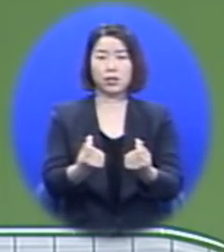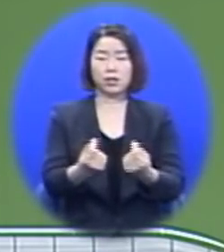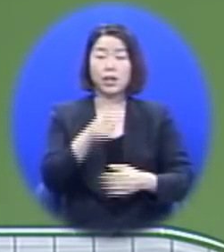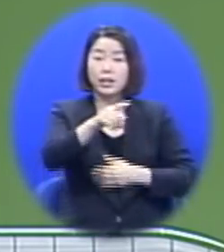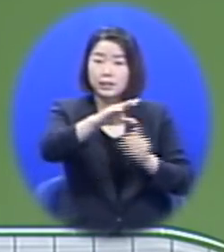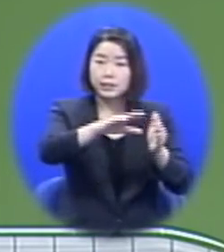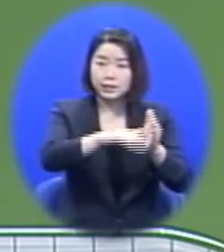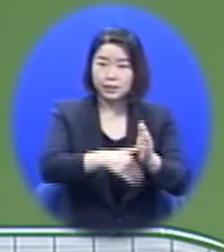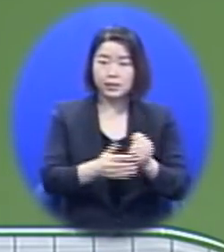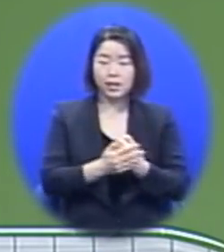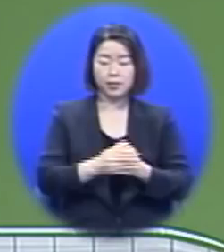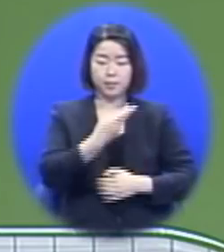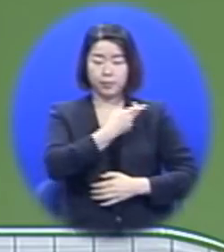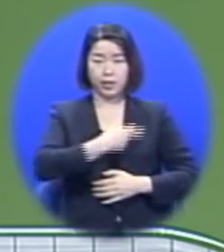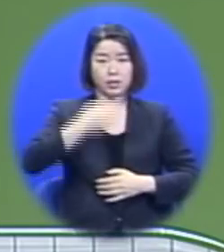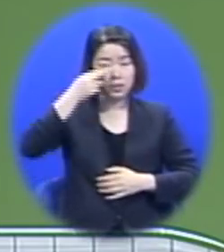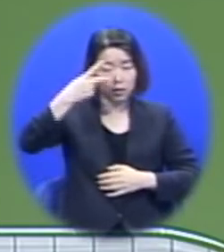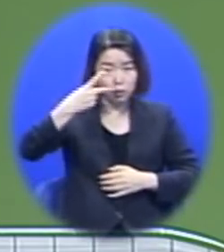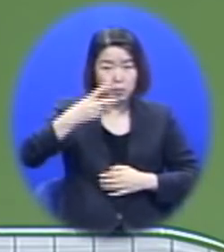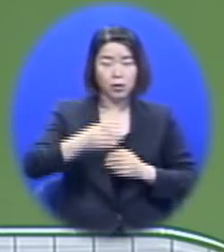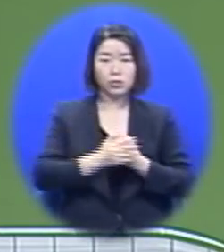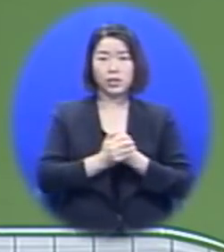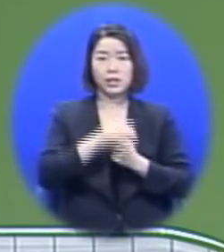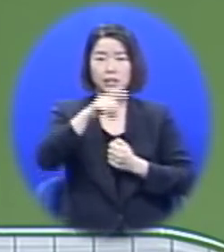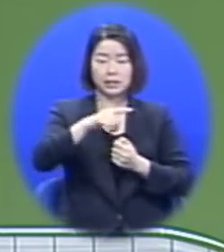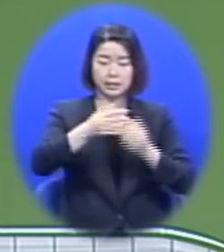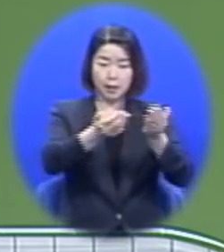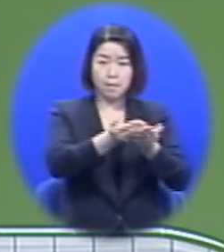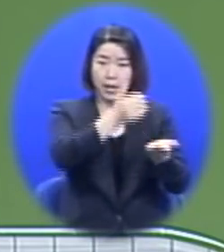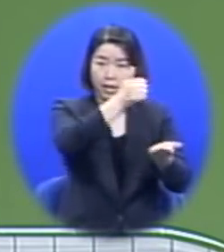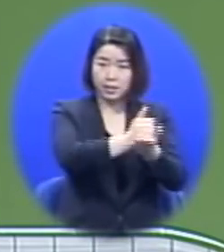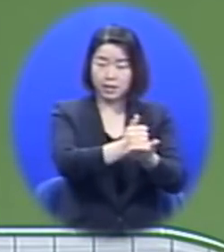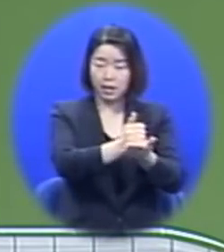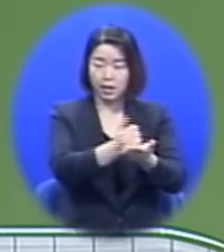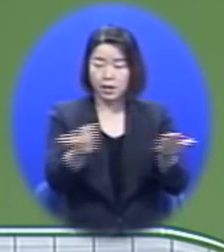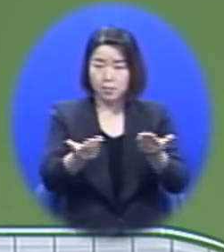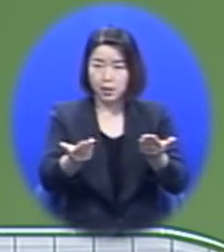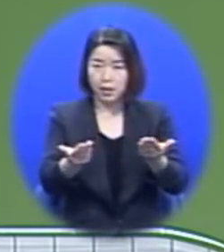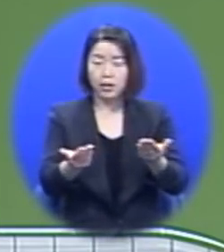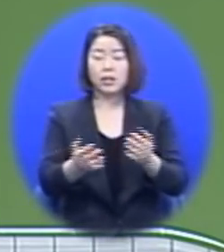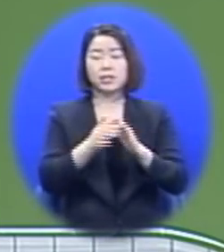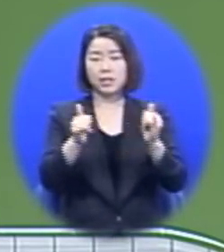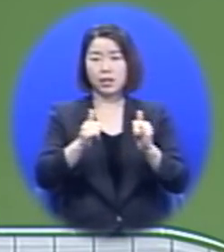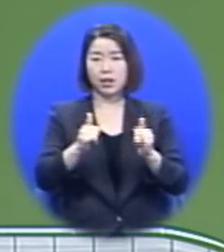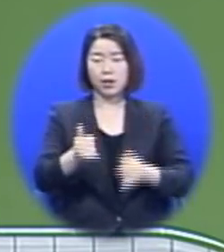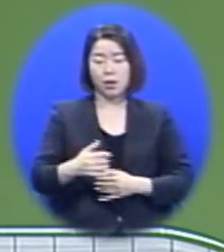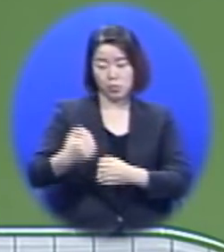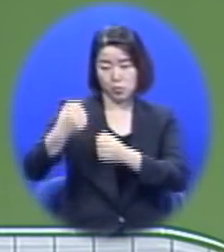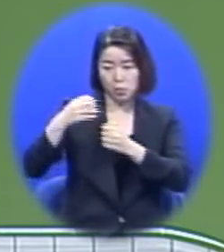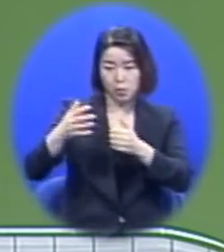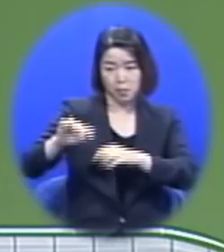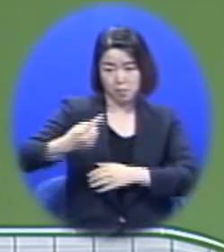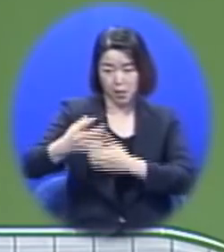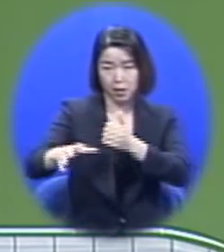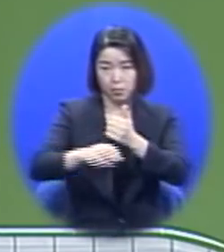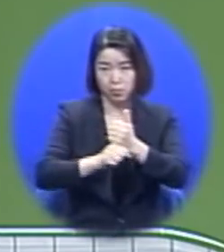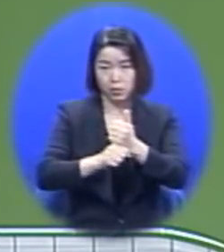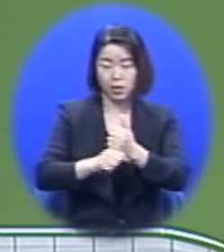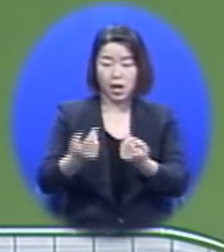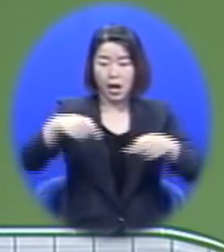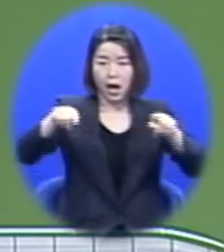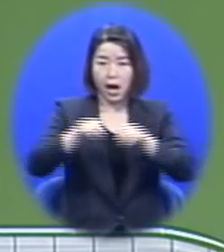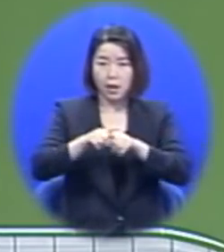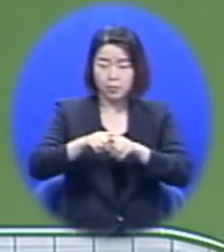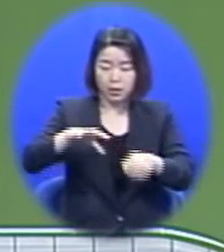그때 사도 바울이 그 선장과 선원들과 백부장과 로마 군인들 그리고 함께 붙들려가는